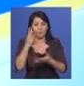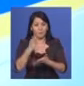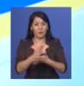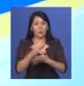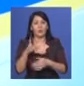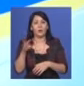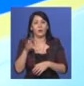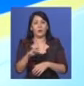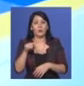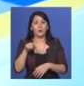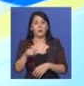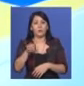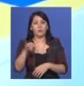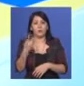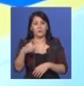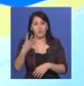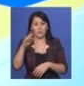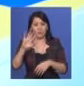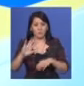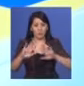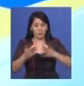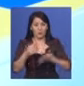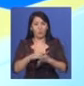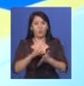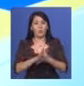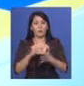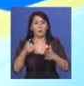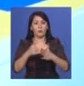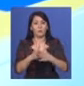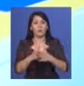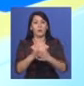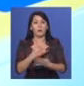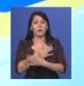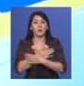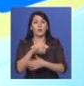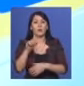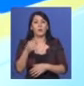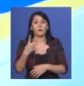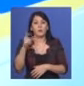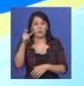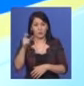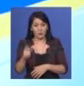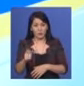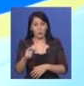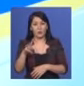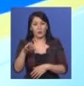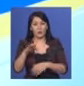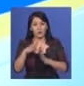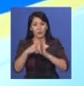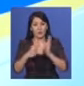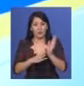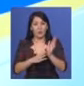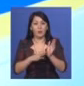бар пневмонияның 1424 жағдайы тіркелді. Ал осы күнге дейін одан қайтыс болғандар саны 120-ға жетіп отыр.